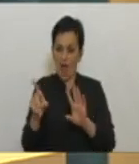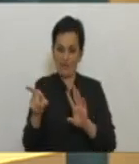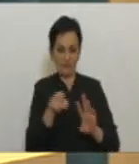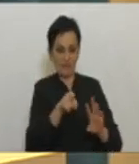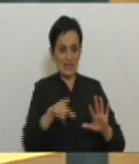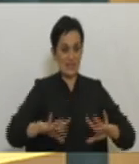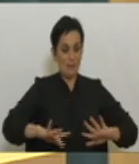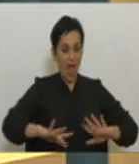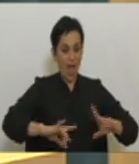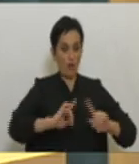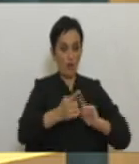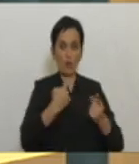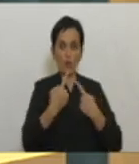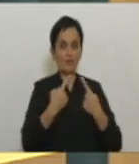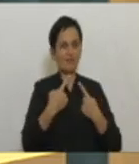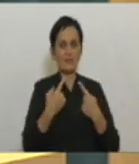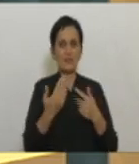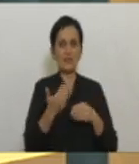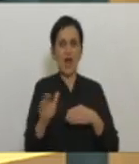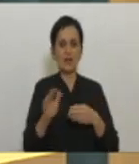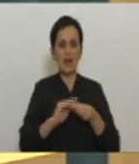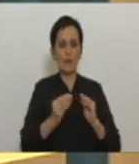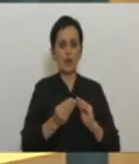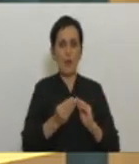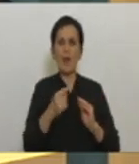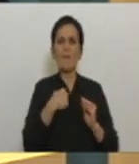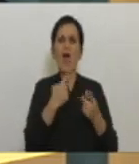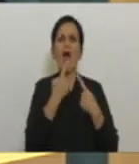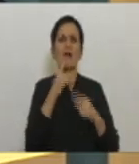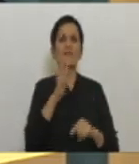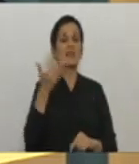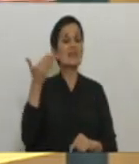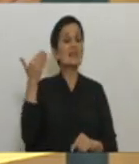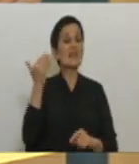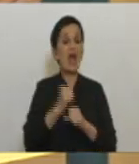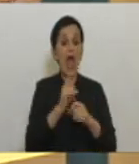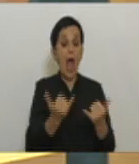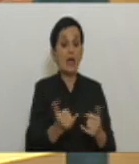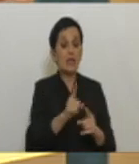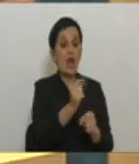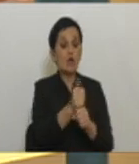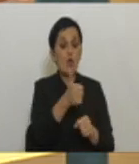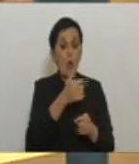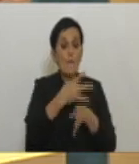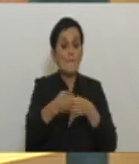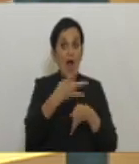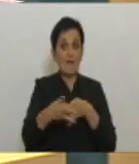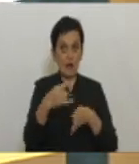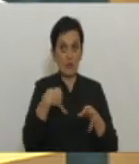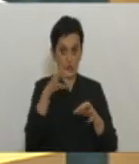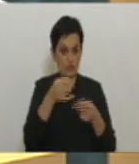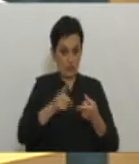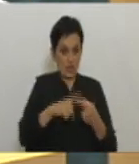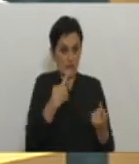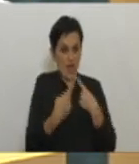ეს ცალკე პრობლემაა და იმაზე კი არ გელაპარაკებით ადრე რა ქენს დღეს რას აკეთებ და როგორ მავნებლობთ იმაზე გელაპარაკებით